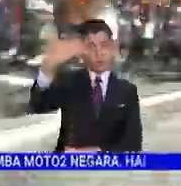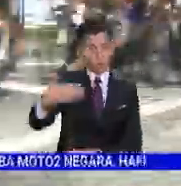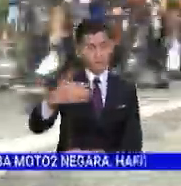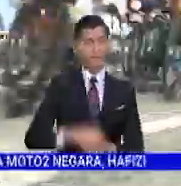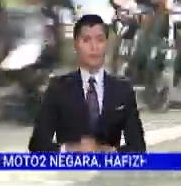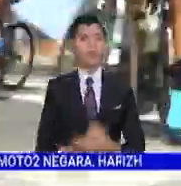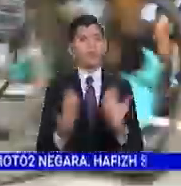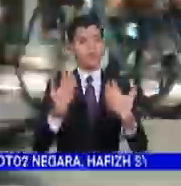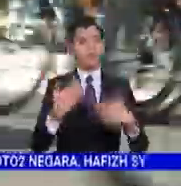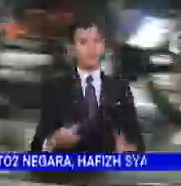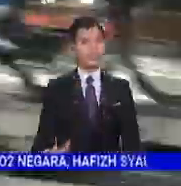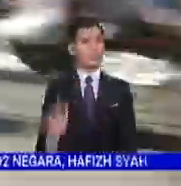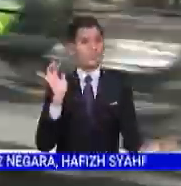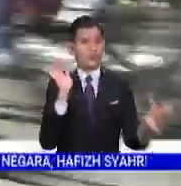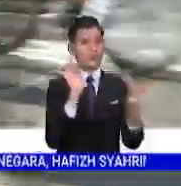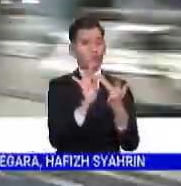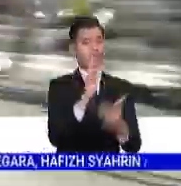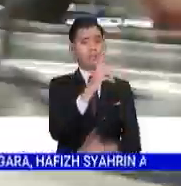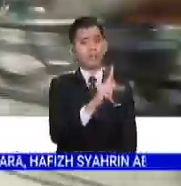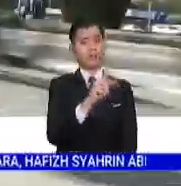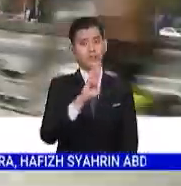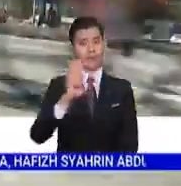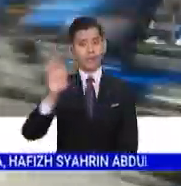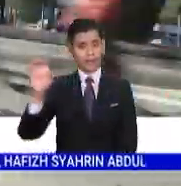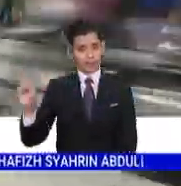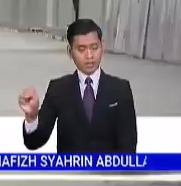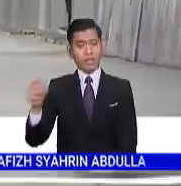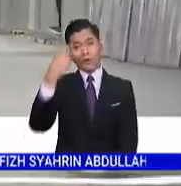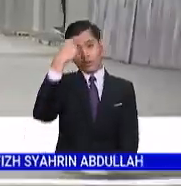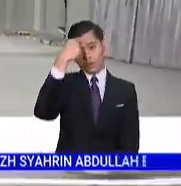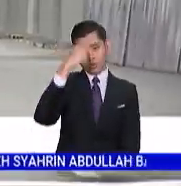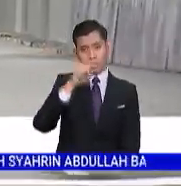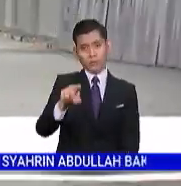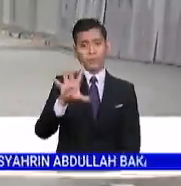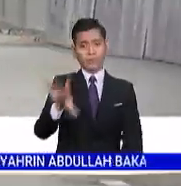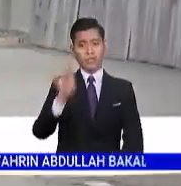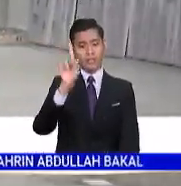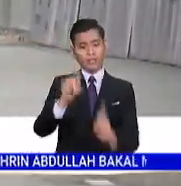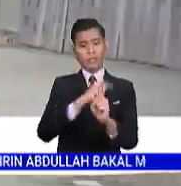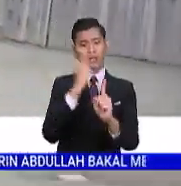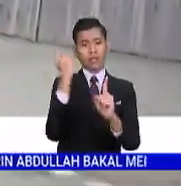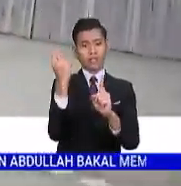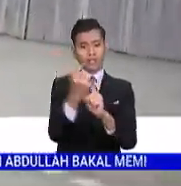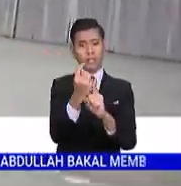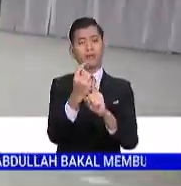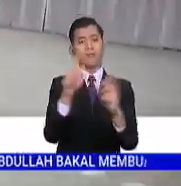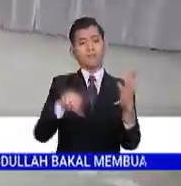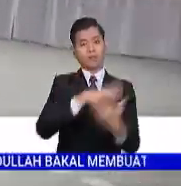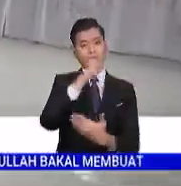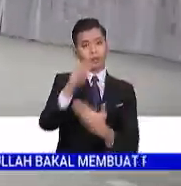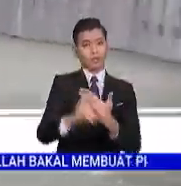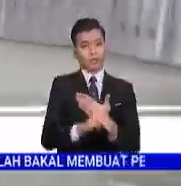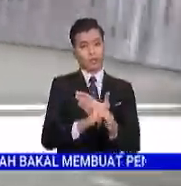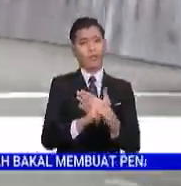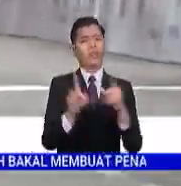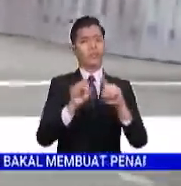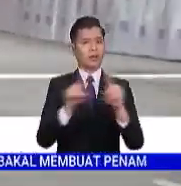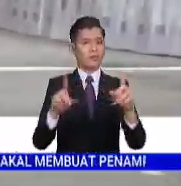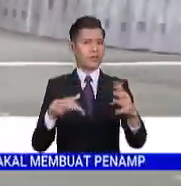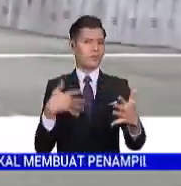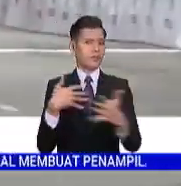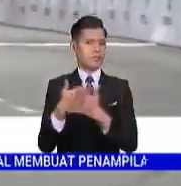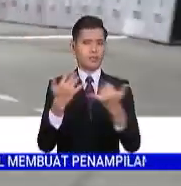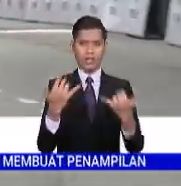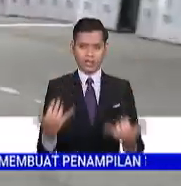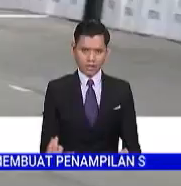Pihaknya telah berhubung dengan Kementerian Belia dan Sukan KBS berhubung tarikh penganjuran sejak bulan Jun lalu. Namun, sehingga